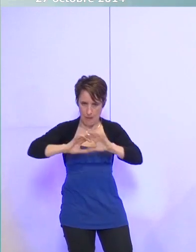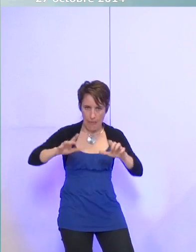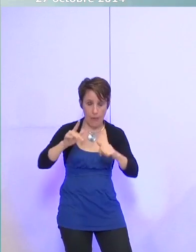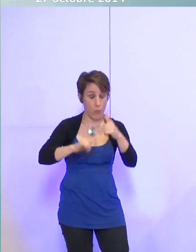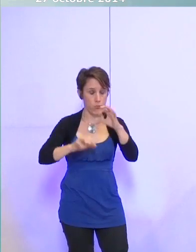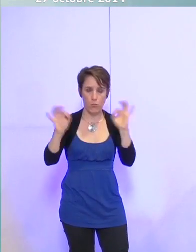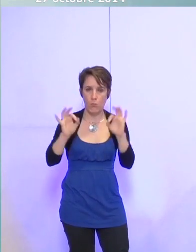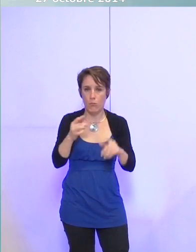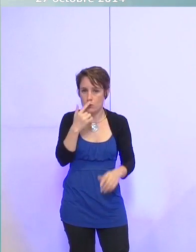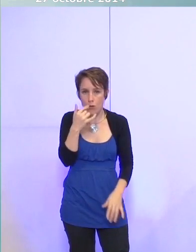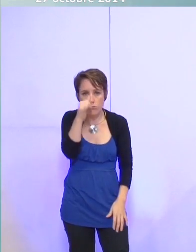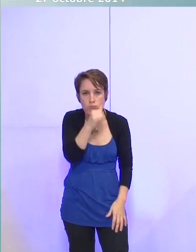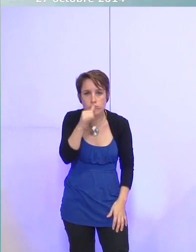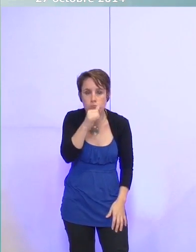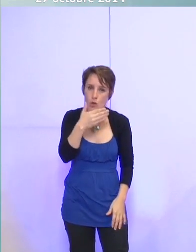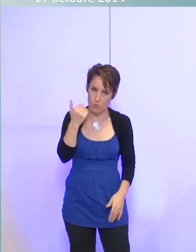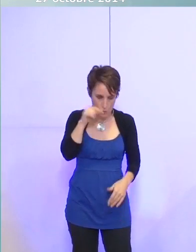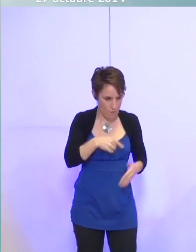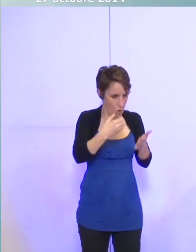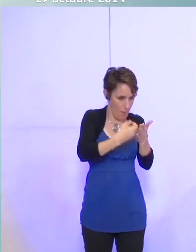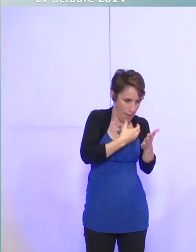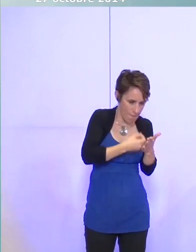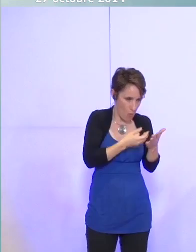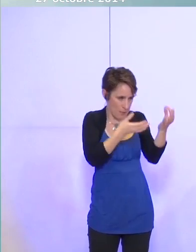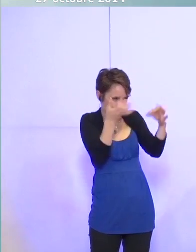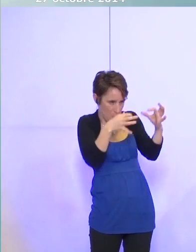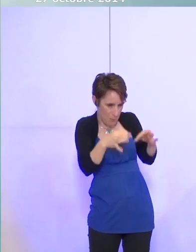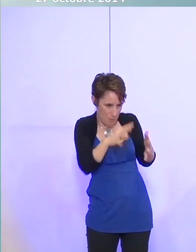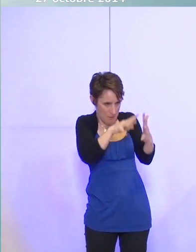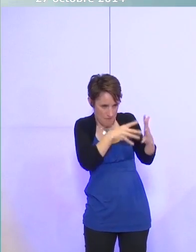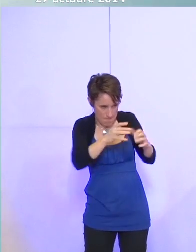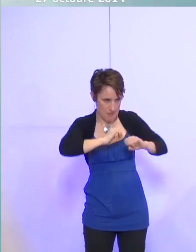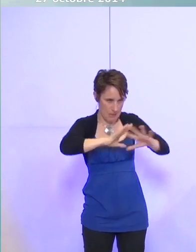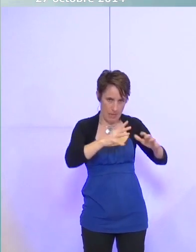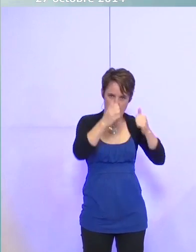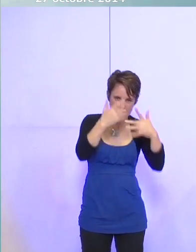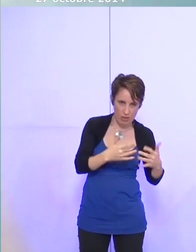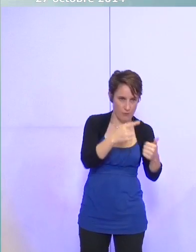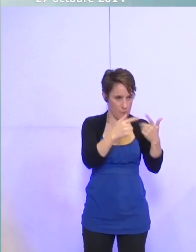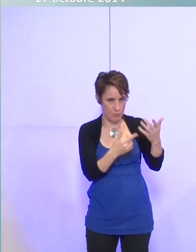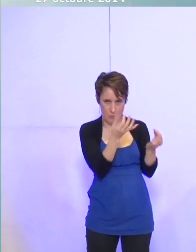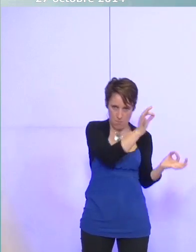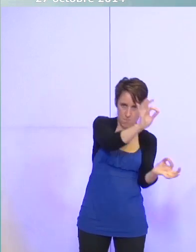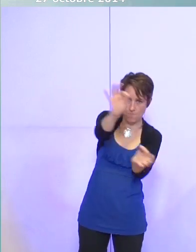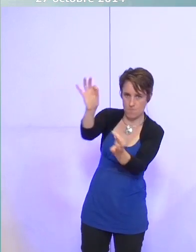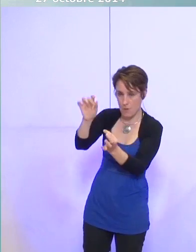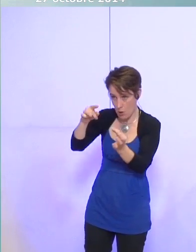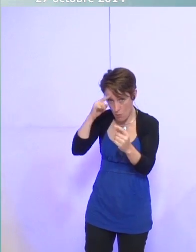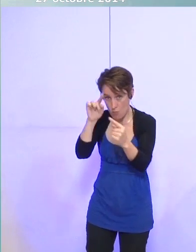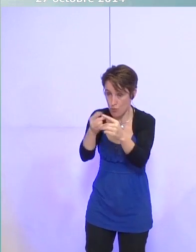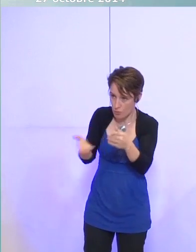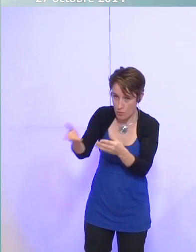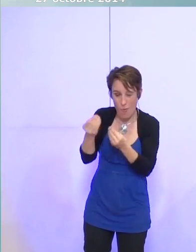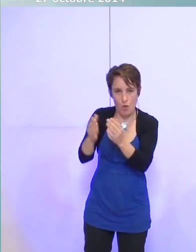mais bien justement d'assurer une plus grande implication des citoyens dans la gestion de leurs affaires publiques, des affaires publiques, et de renforcer